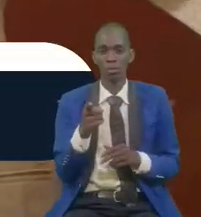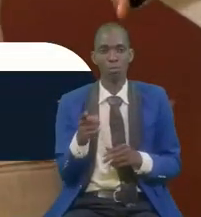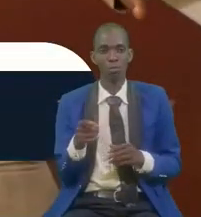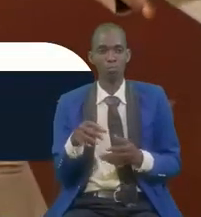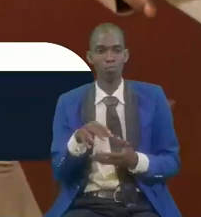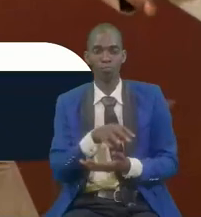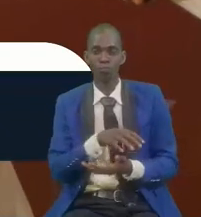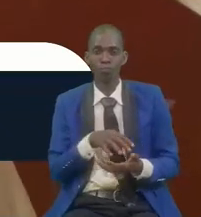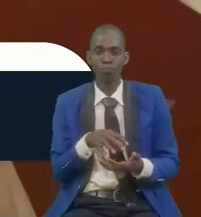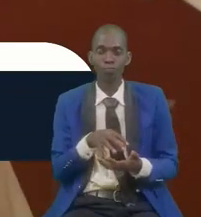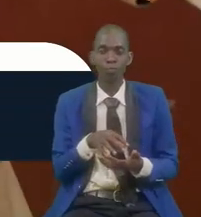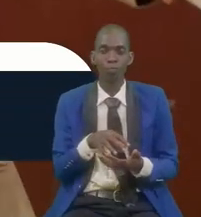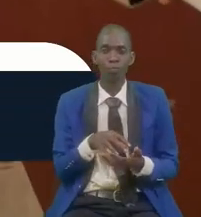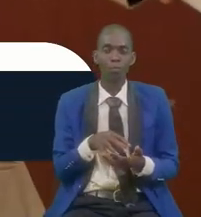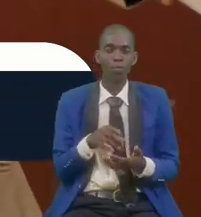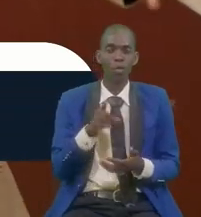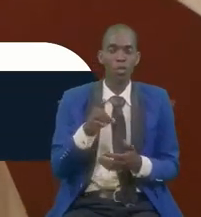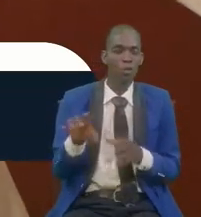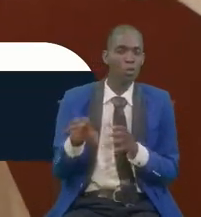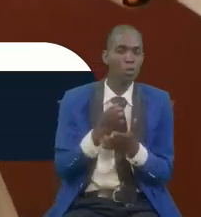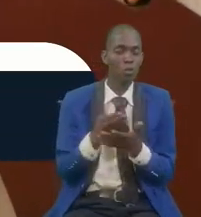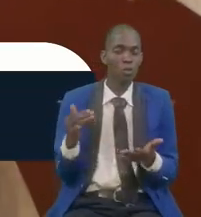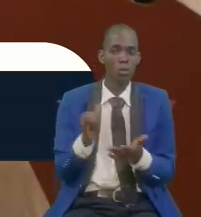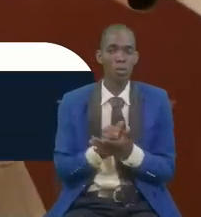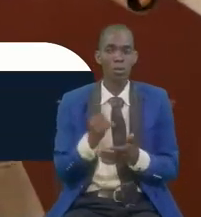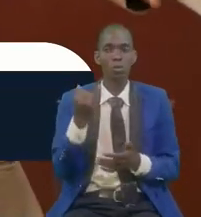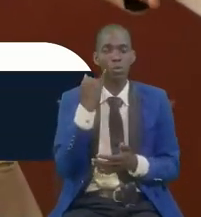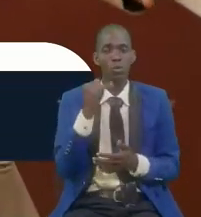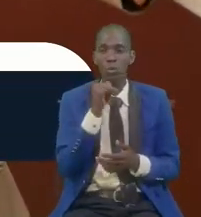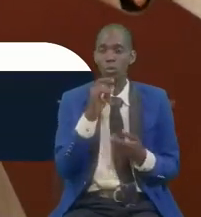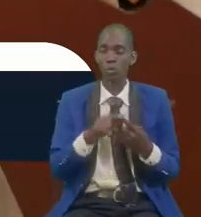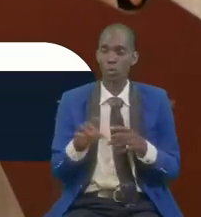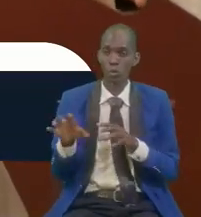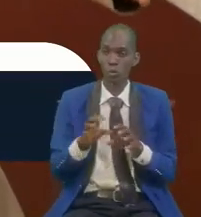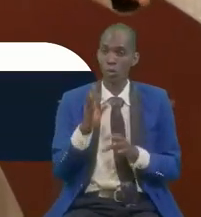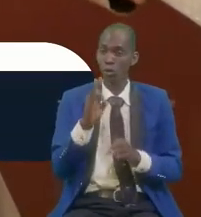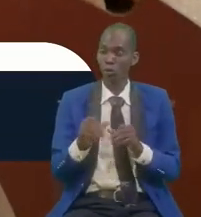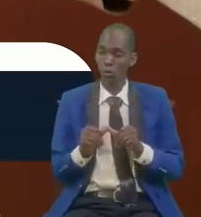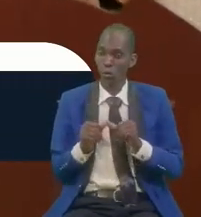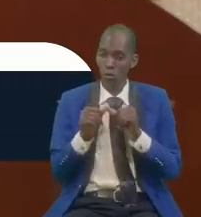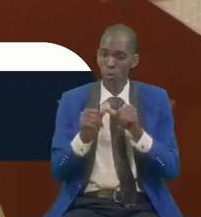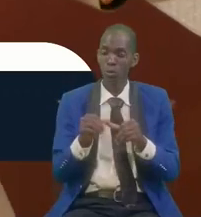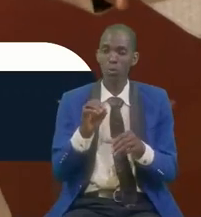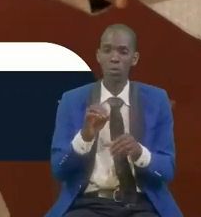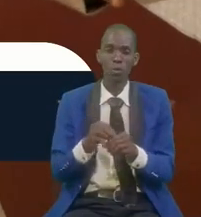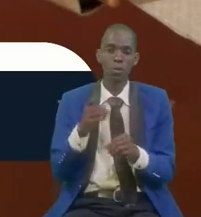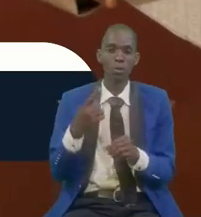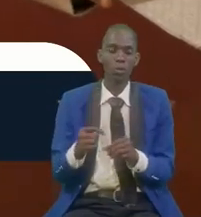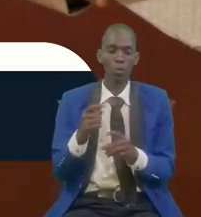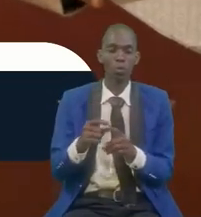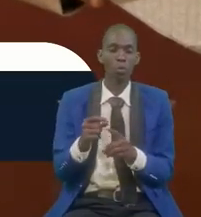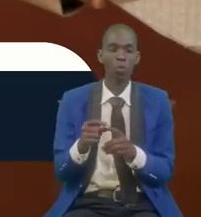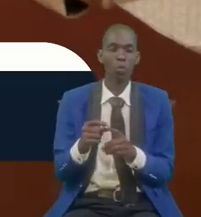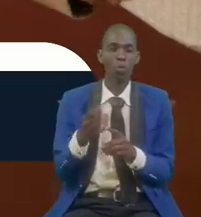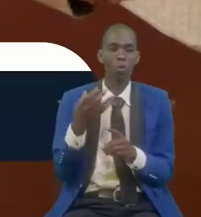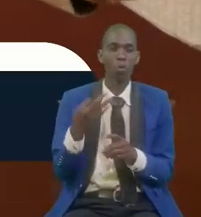vous faites un faux pas, vous avez fait ce que vous ne devez pas faire, si vous continuez dans la parole de